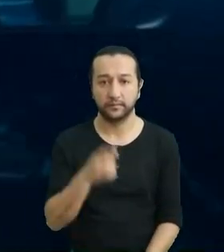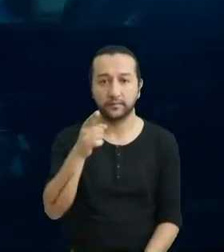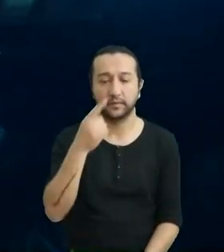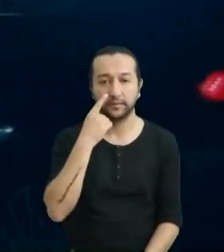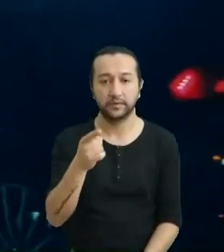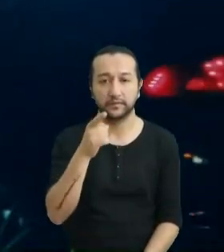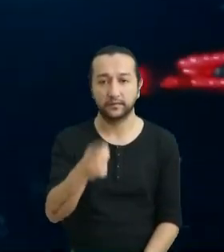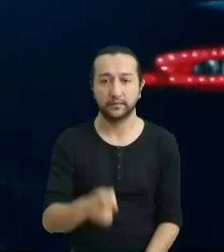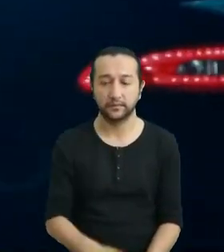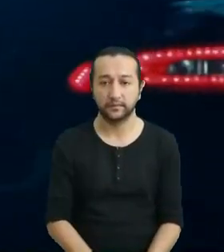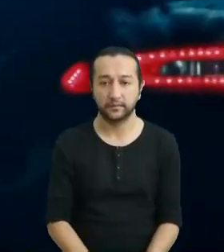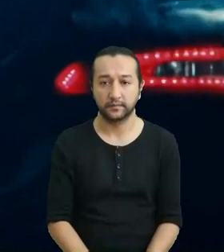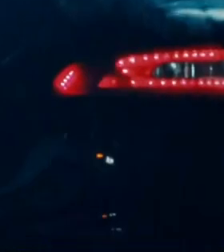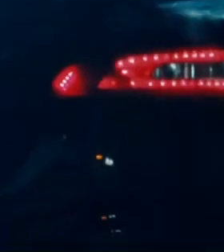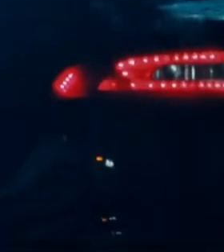Anlaşılıyorum.